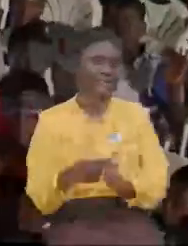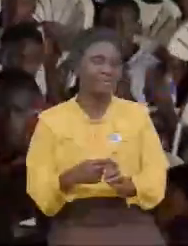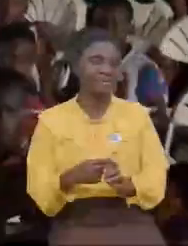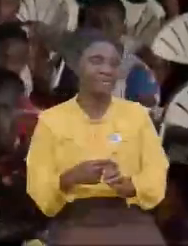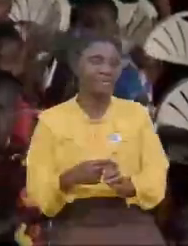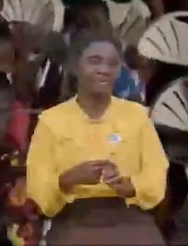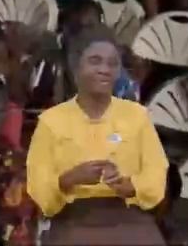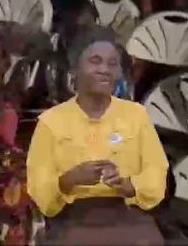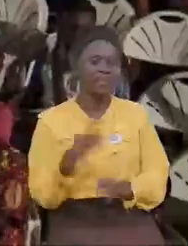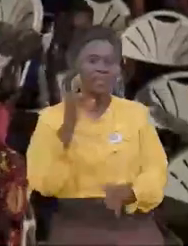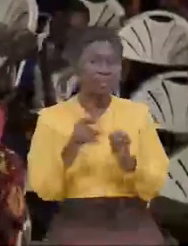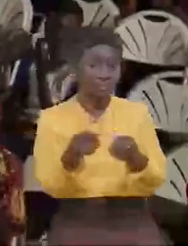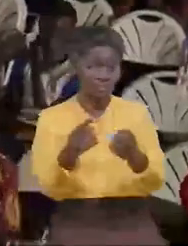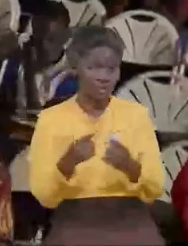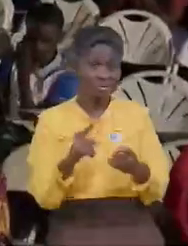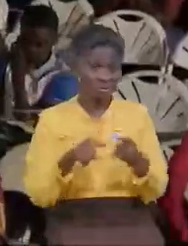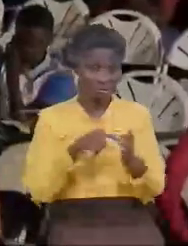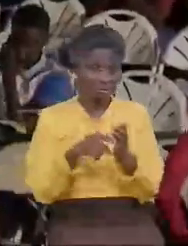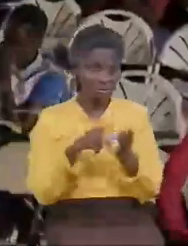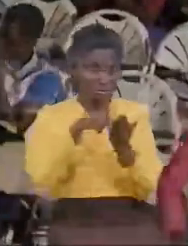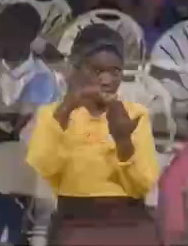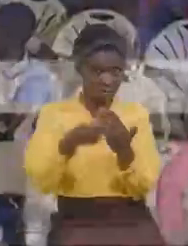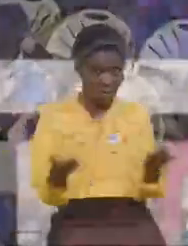Si tu es venu à la croisade ce jour